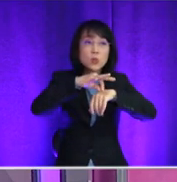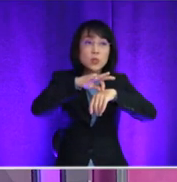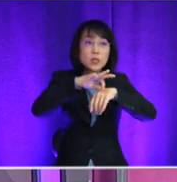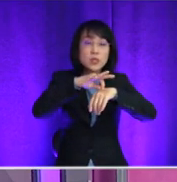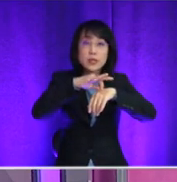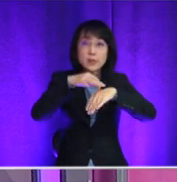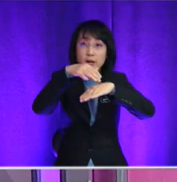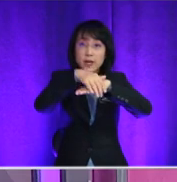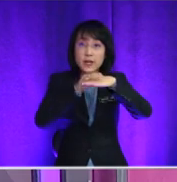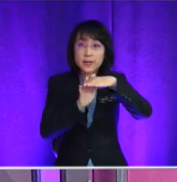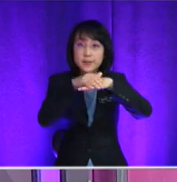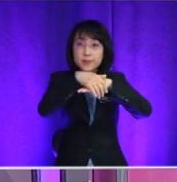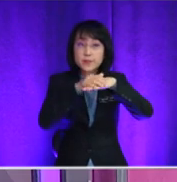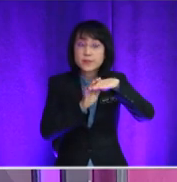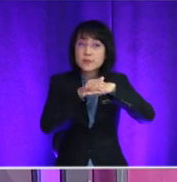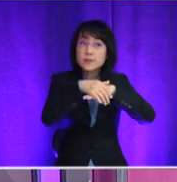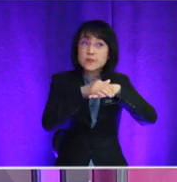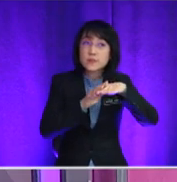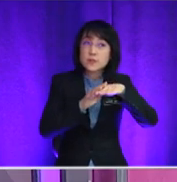atas kasur